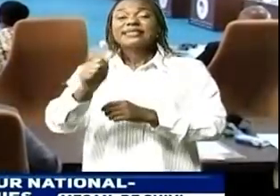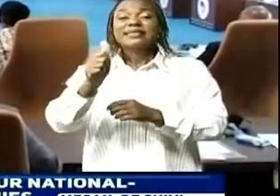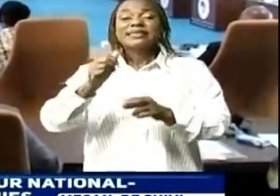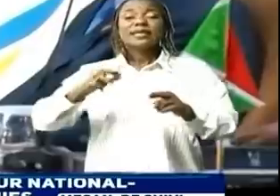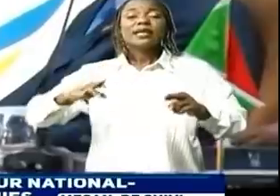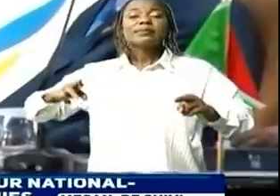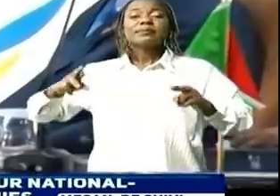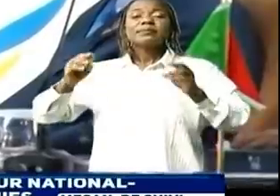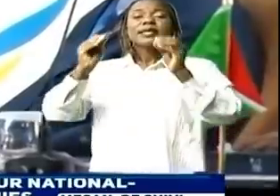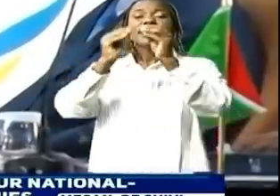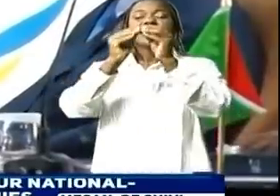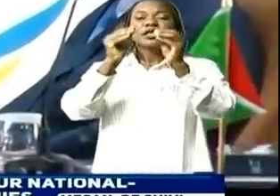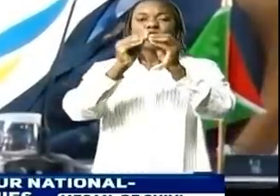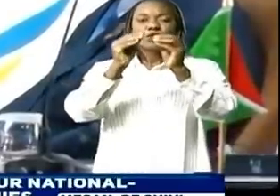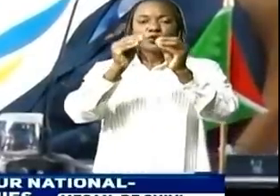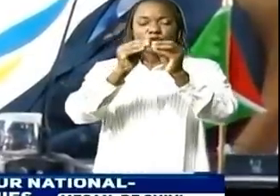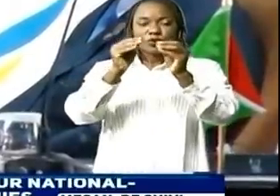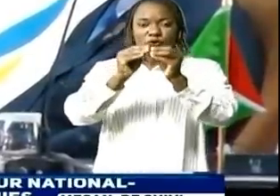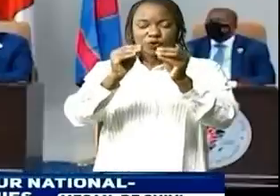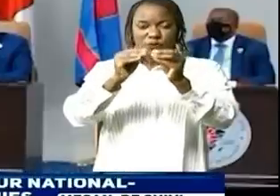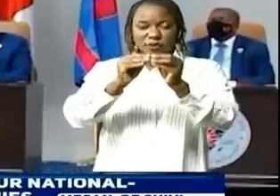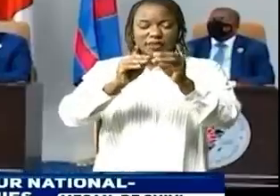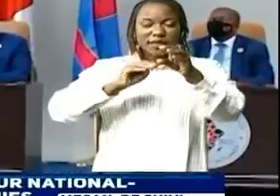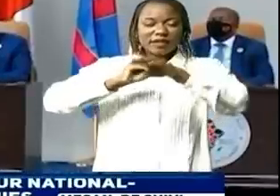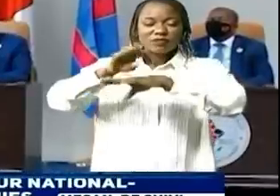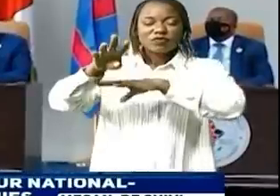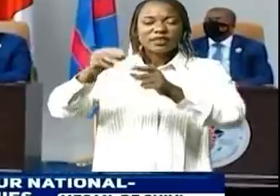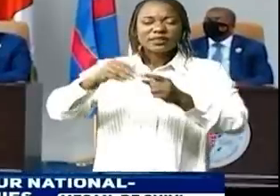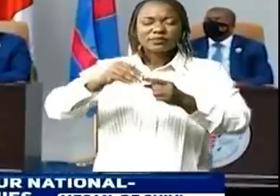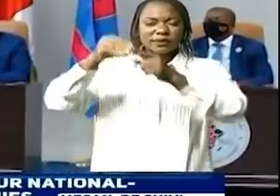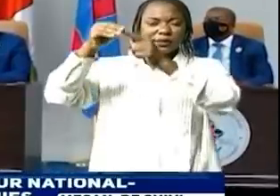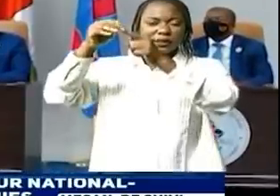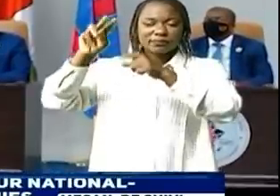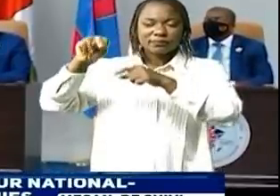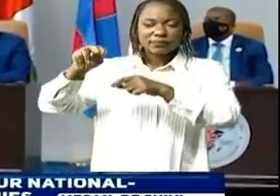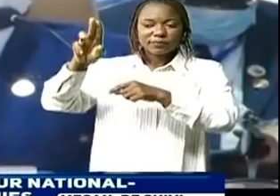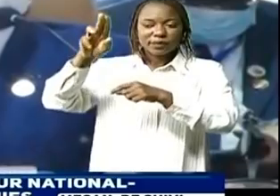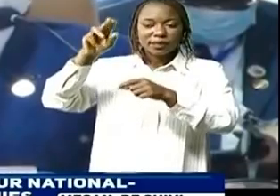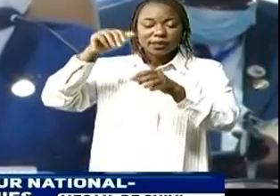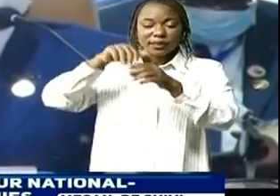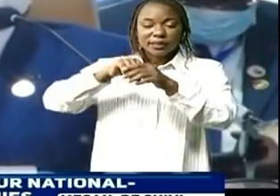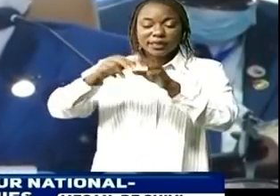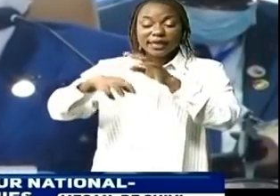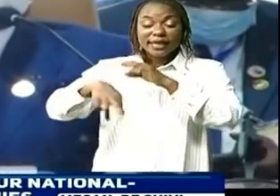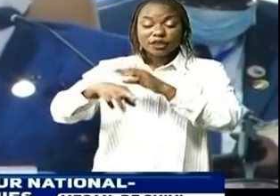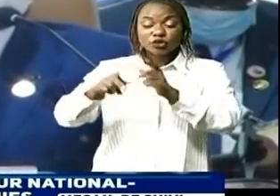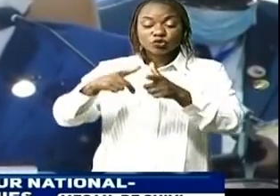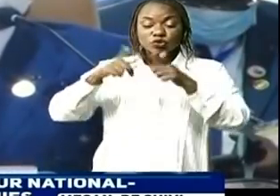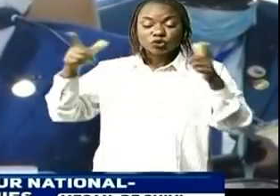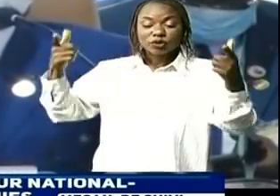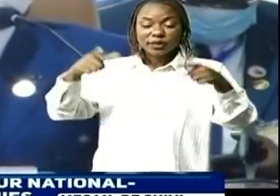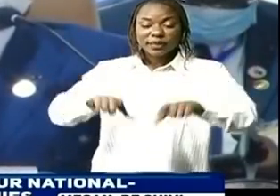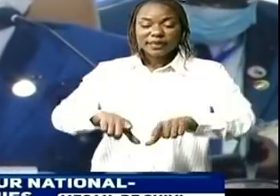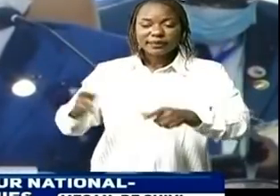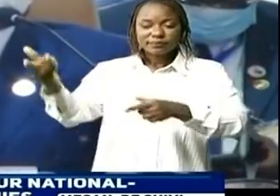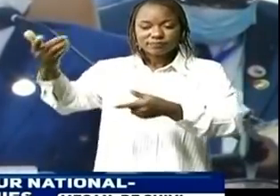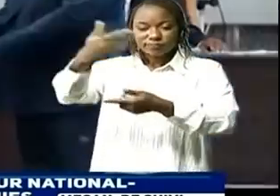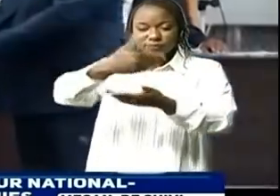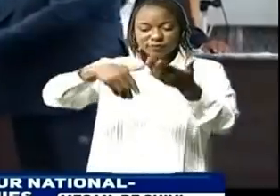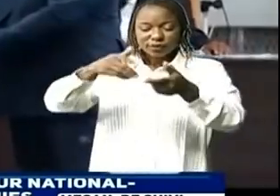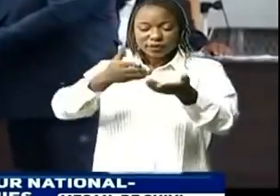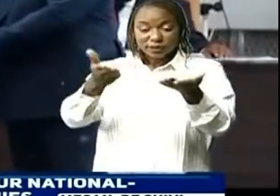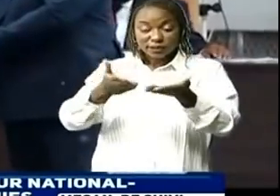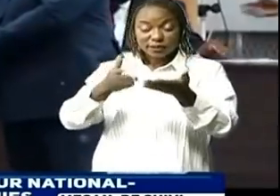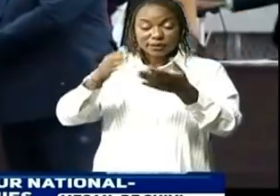de l'accord cadre d'Addis Abeba, l'envoyé spécial du secrétaire général des Nations Unies dans la région de Grand Lac, Wang Xia, est revenu à Kinshasa pour faire